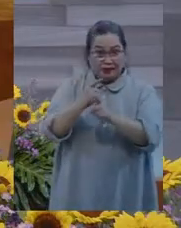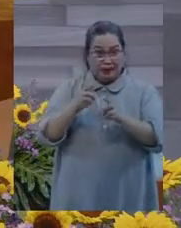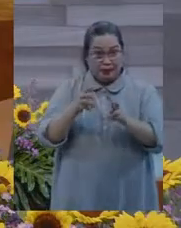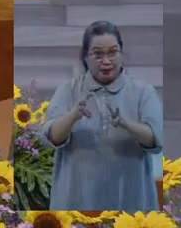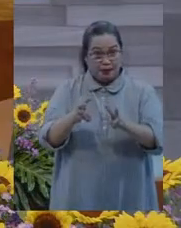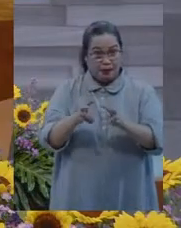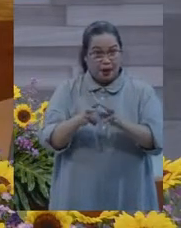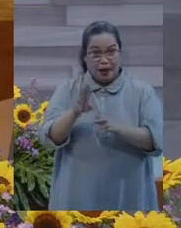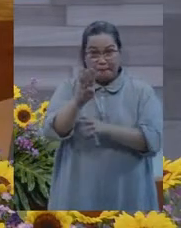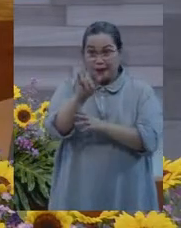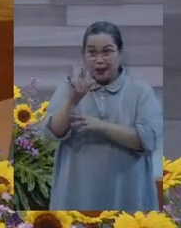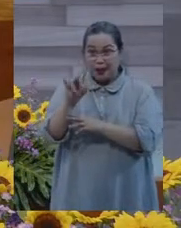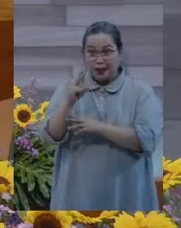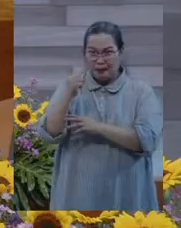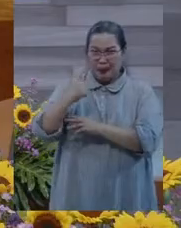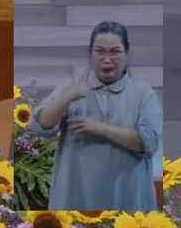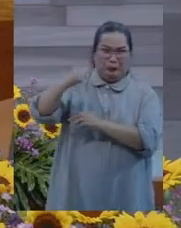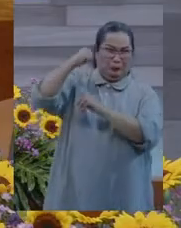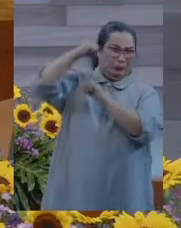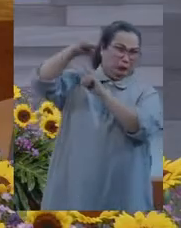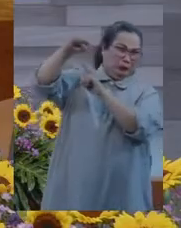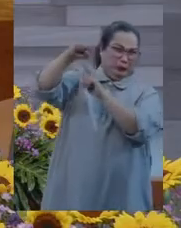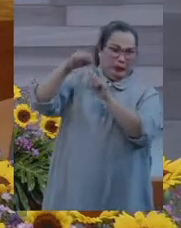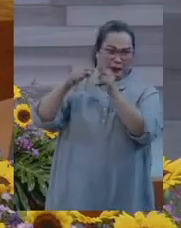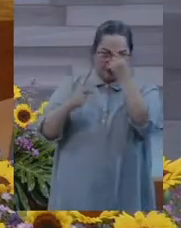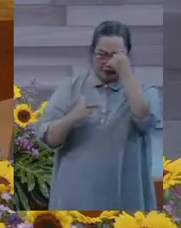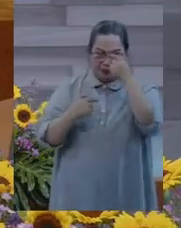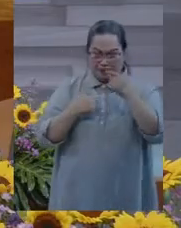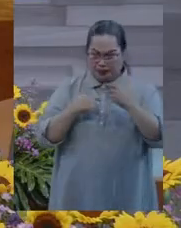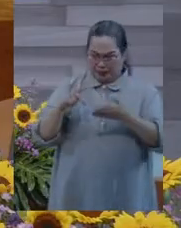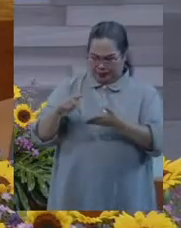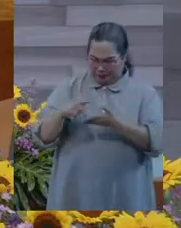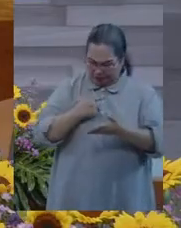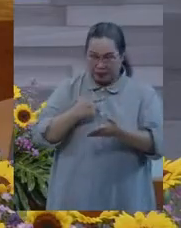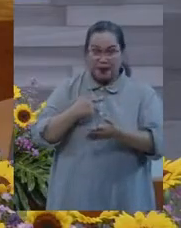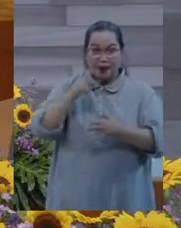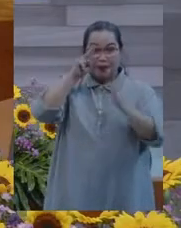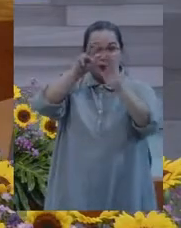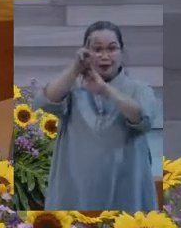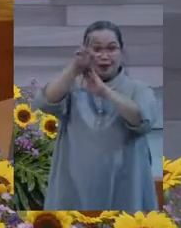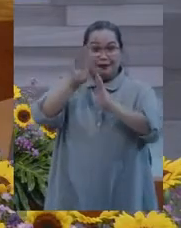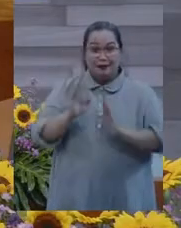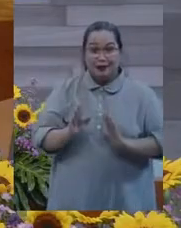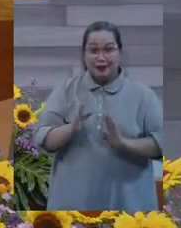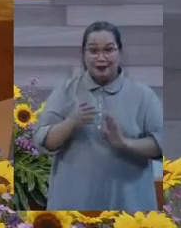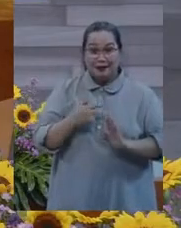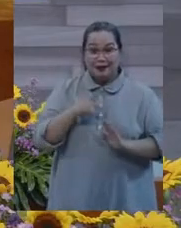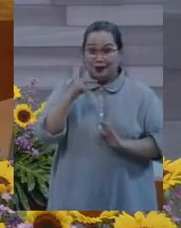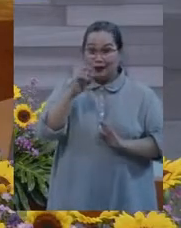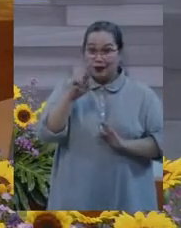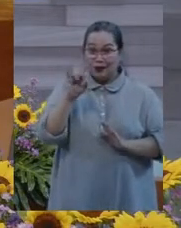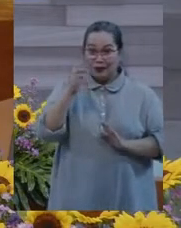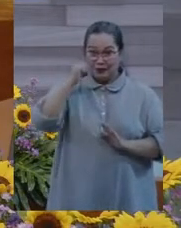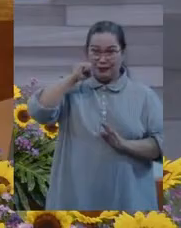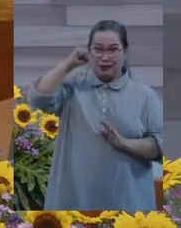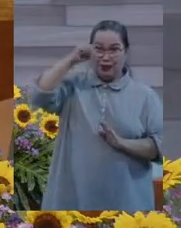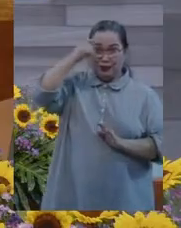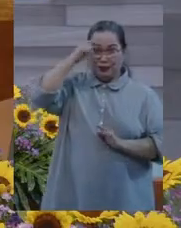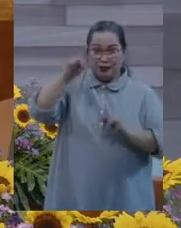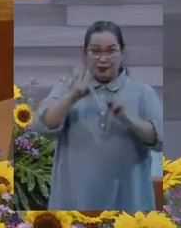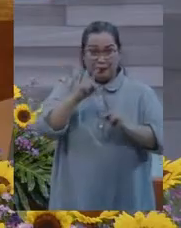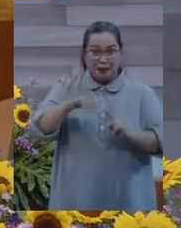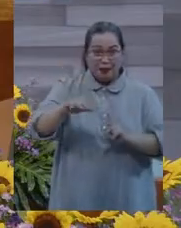Si Balaam, naghimagsik dahil siya ay naging bayarang propeta. Si Korah, naghimagsik sa mga